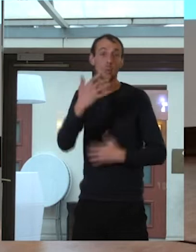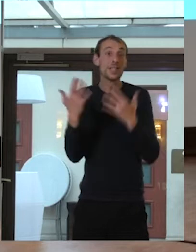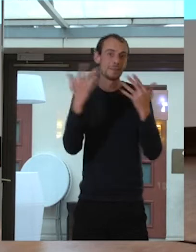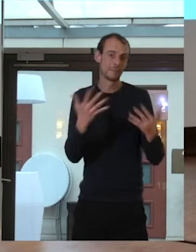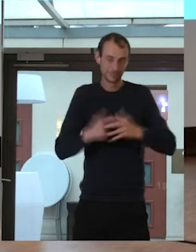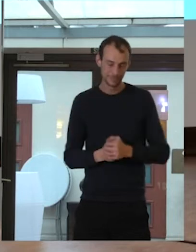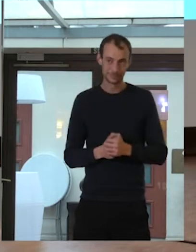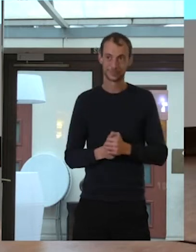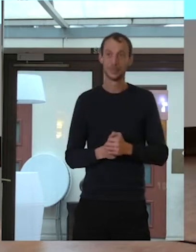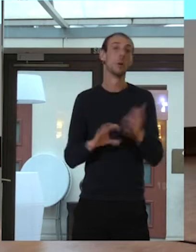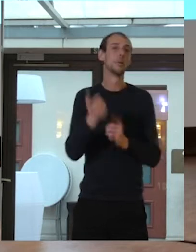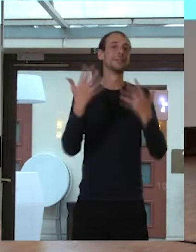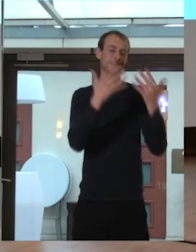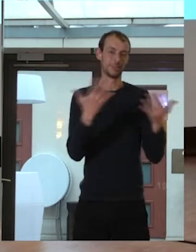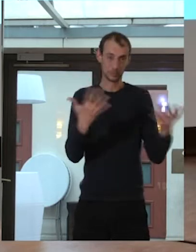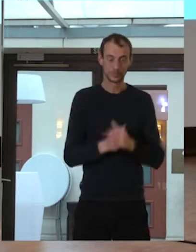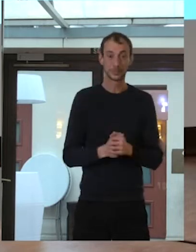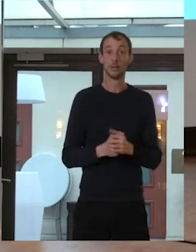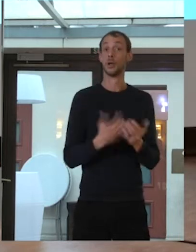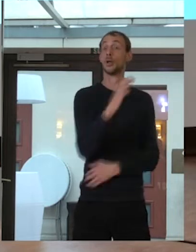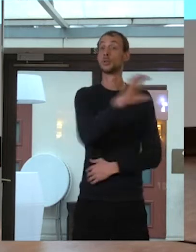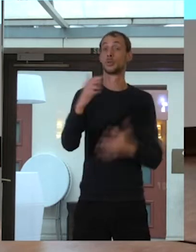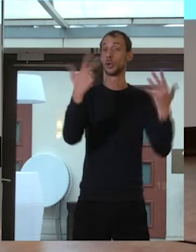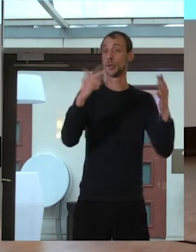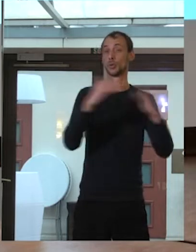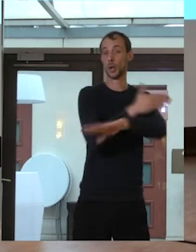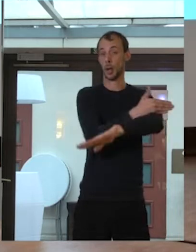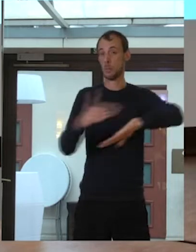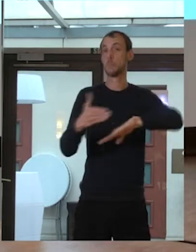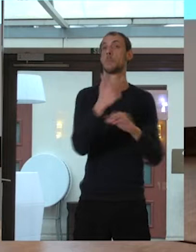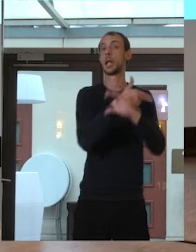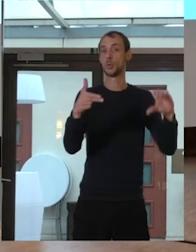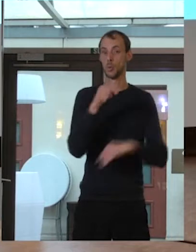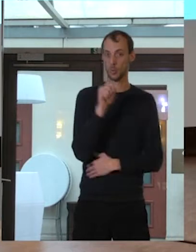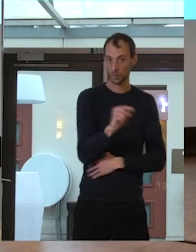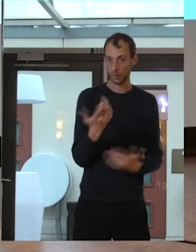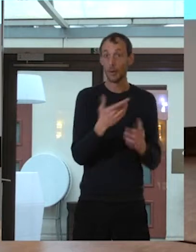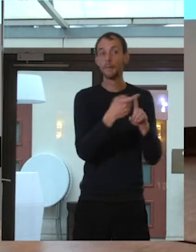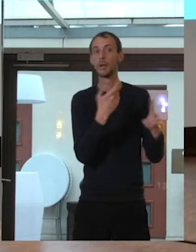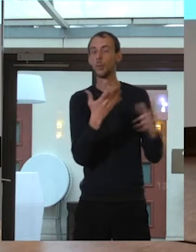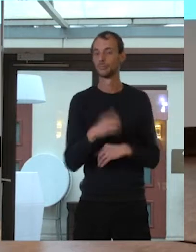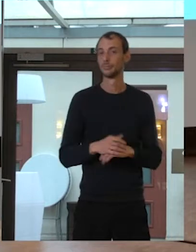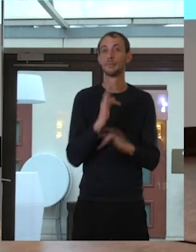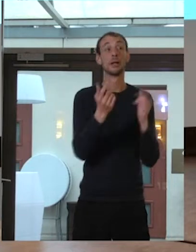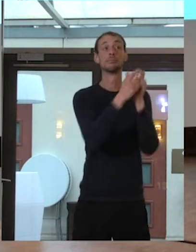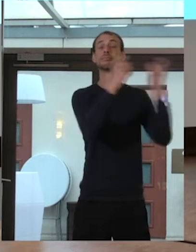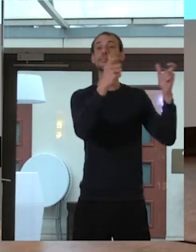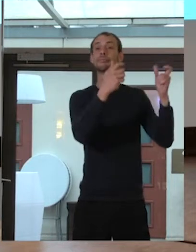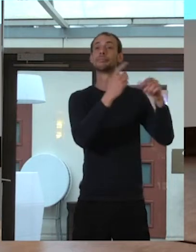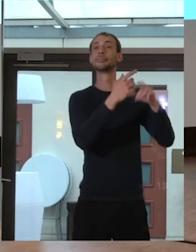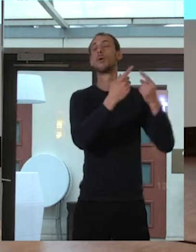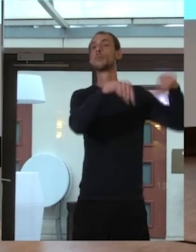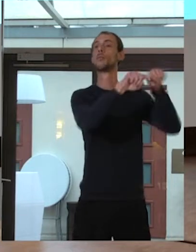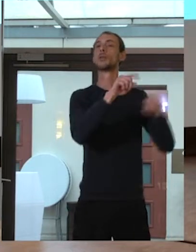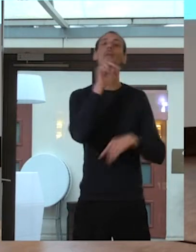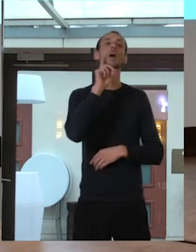chiffres. 118 milliards d'euros, ce chiffre provient du dernier rapport de la Fondation des femmes.